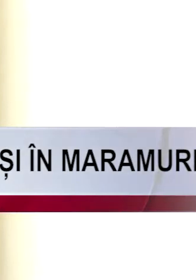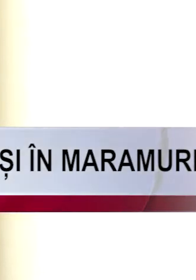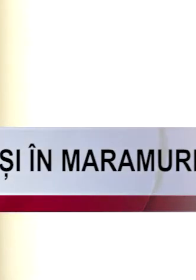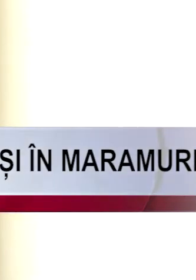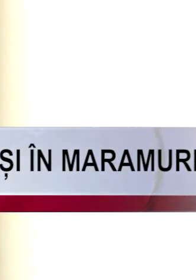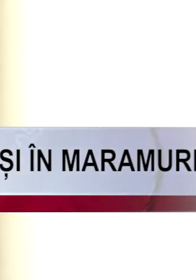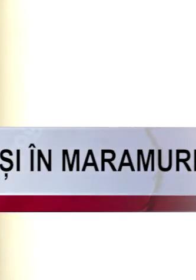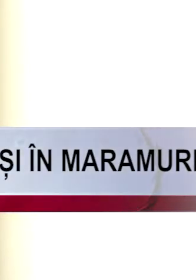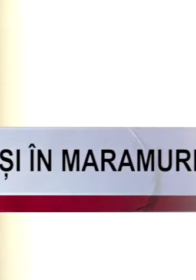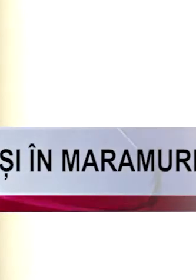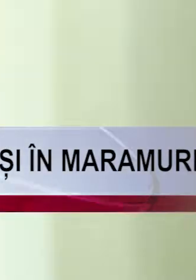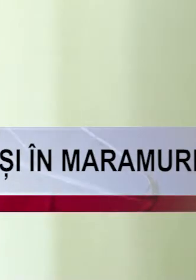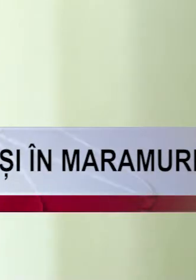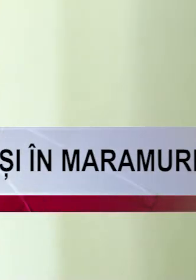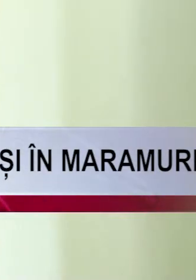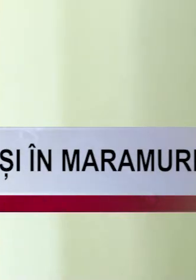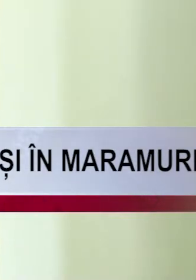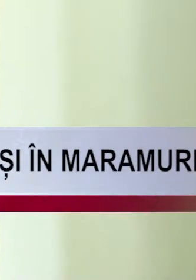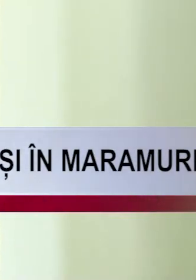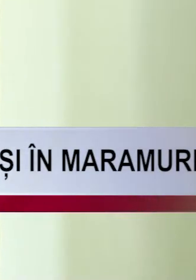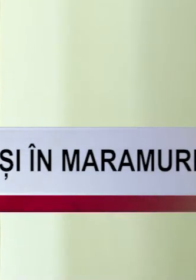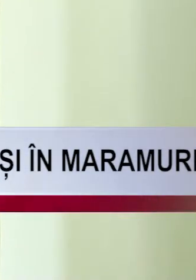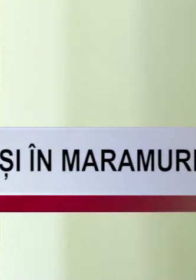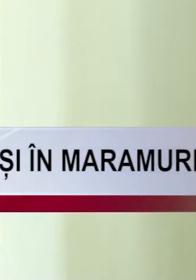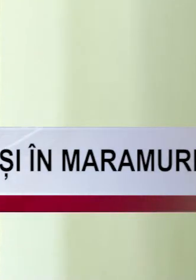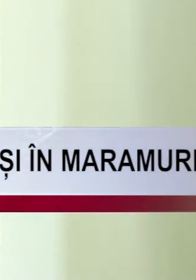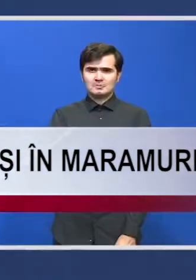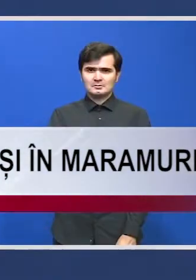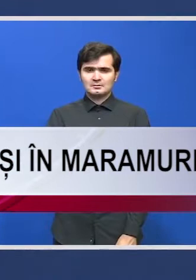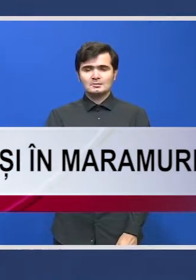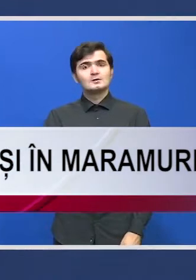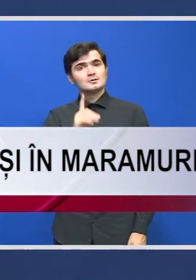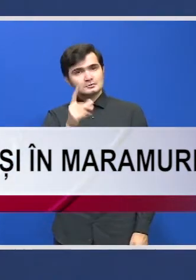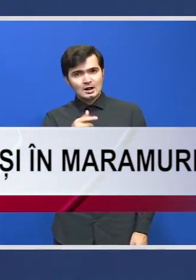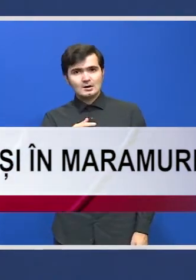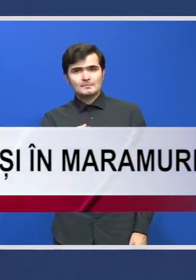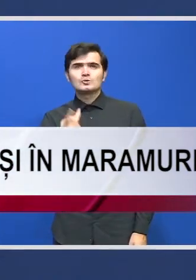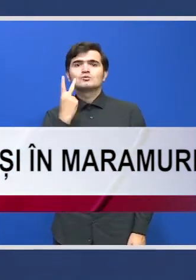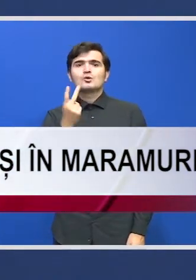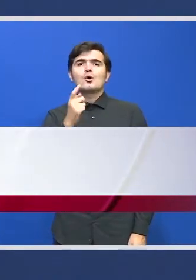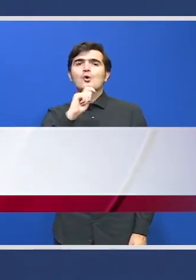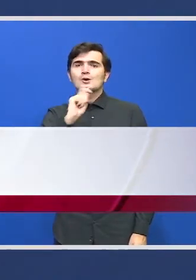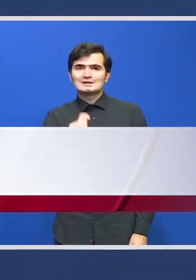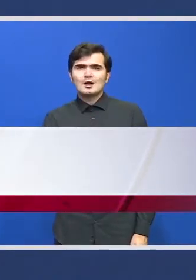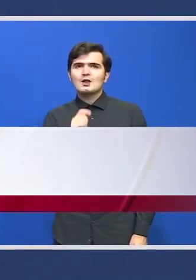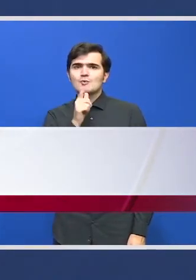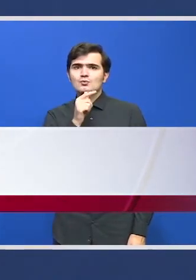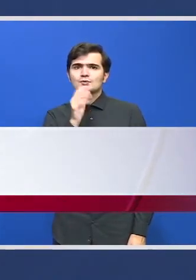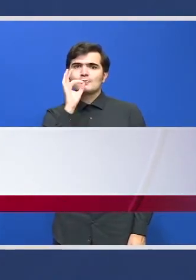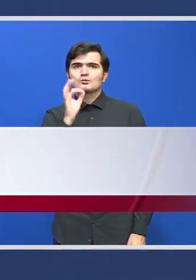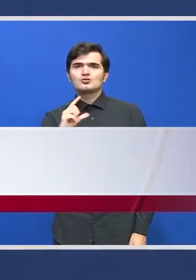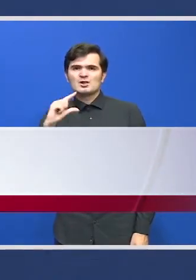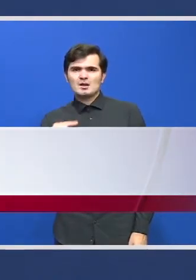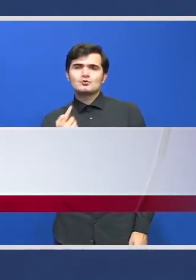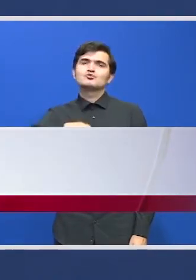Arafat, a vorbit și despre numărul mic de persoane vaccinate în ultima perioadă. Suntem două țări care au procente mai mici, noi